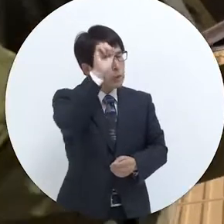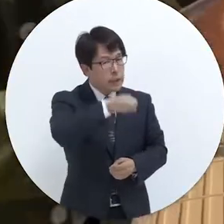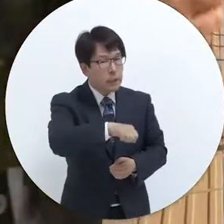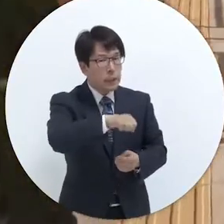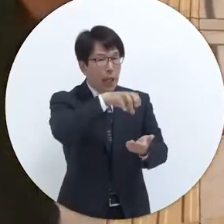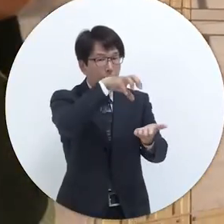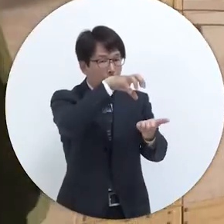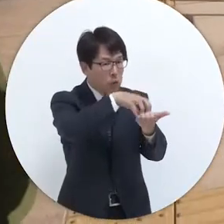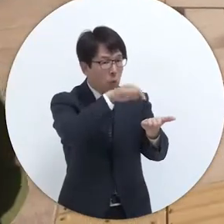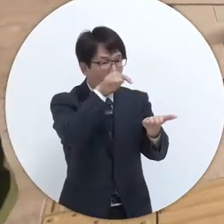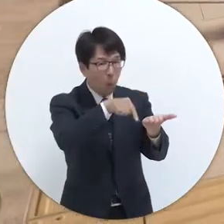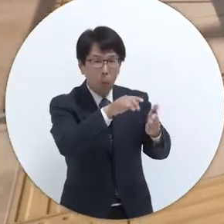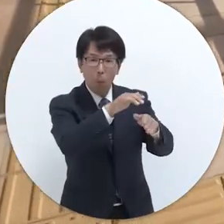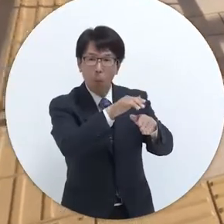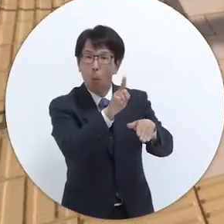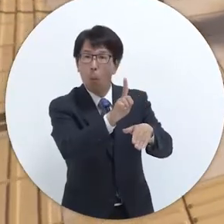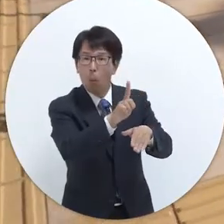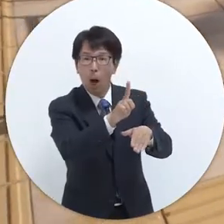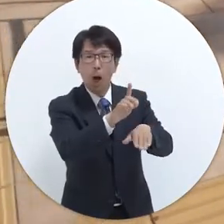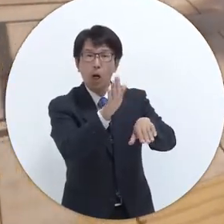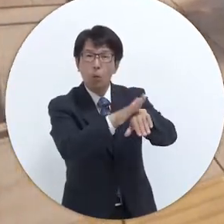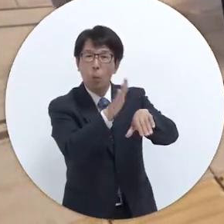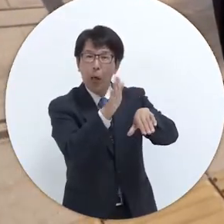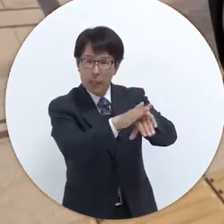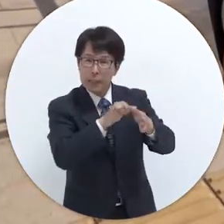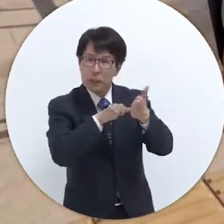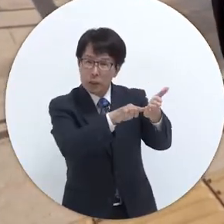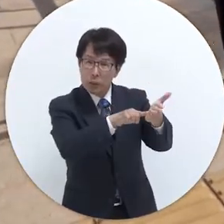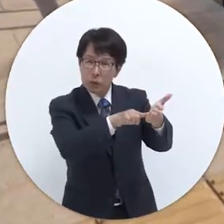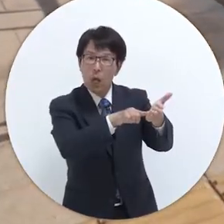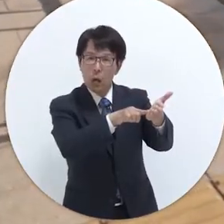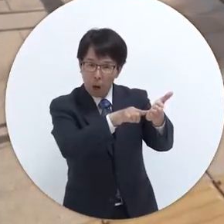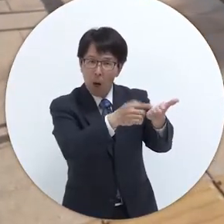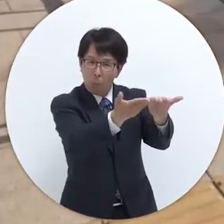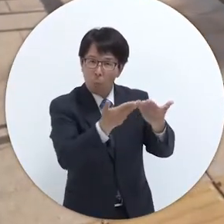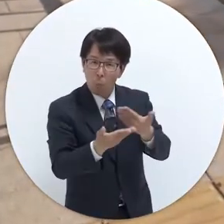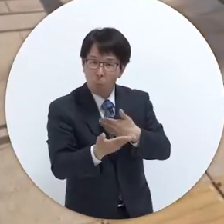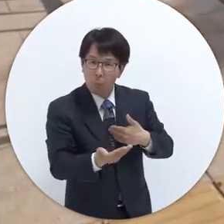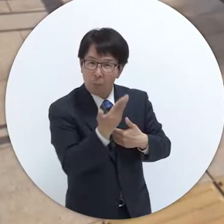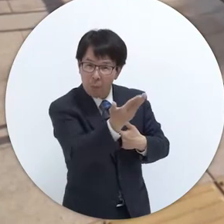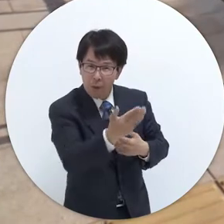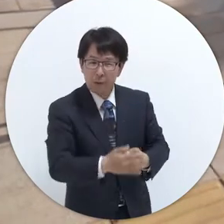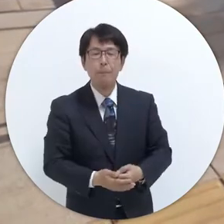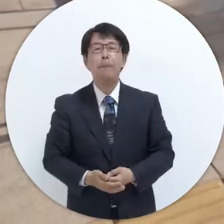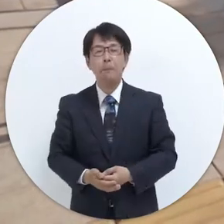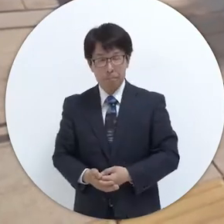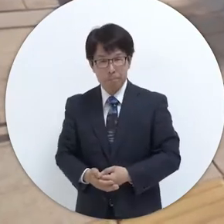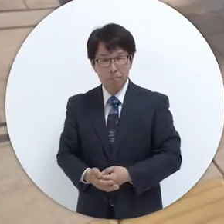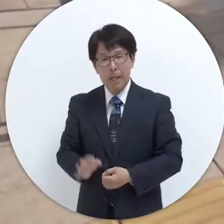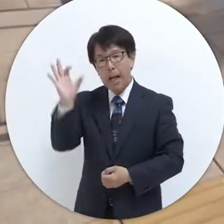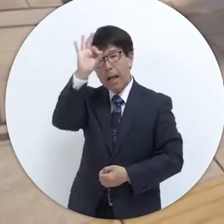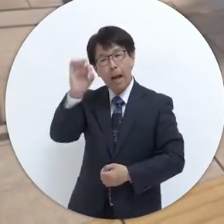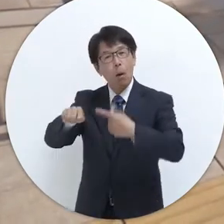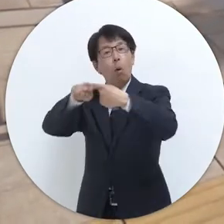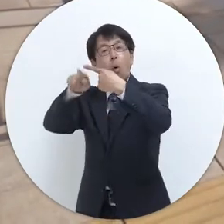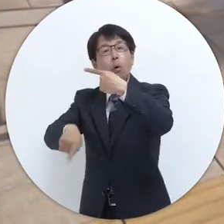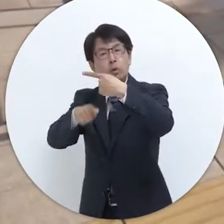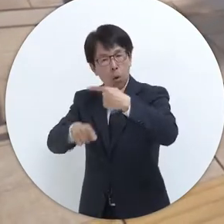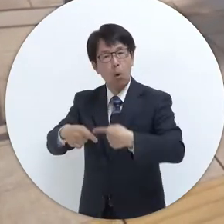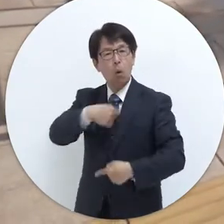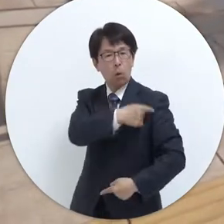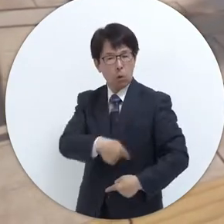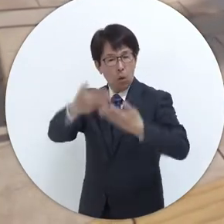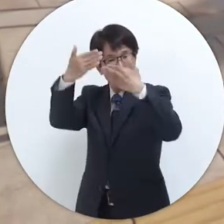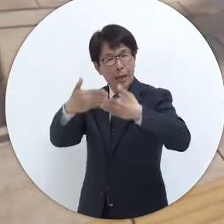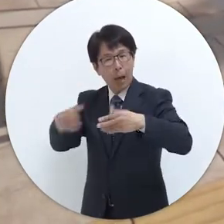ね、はい、これは、はい、どういった申請をすれば、はい、こちらがいただけるんでしょうか。はい、 観光庁それから心のバリア